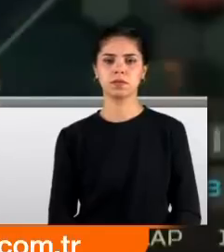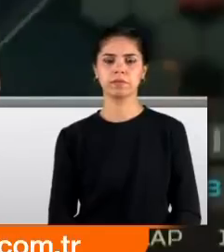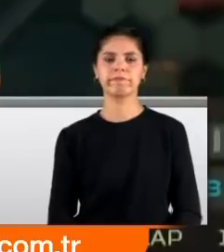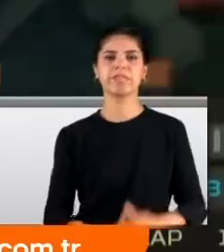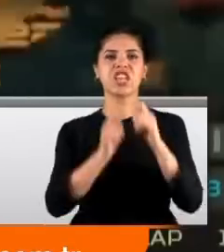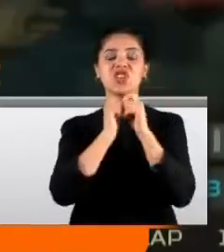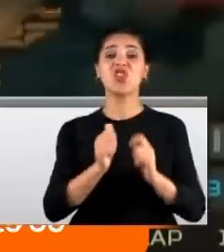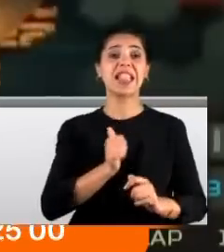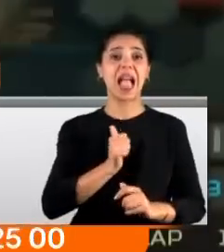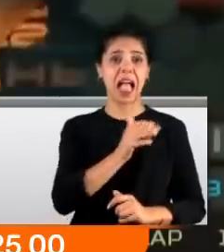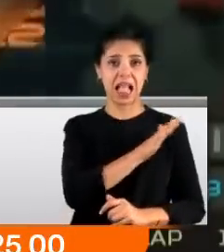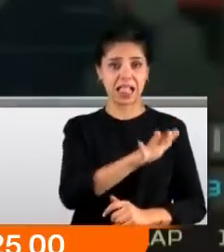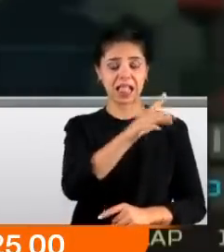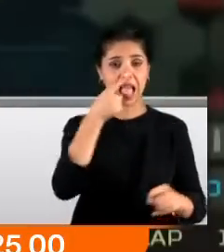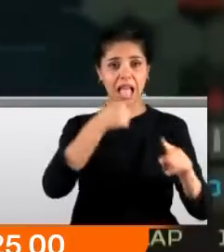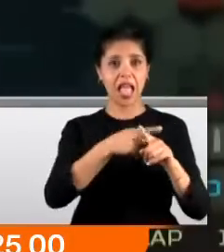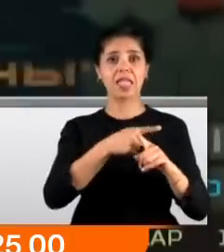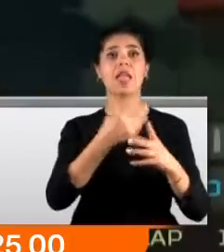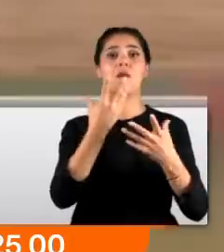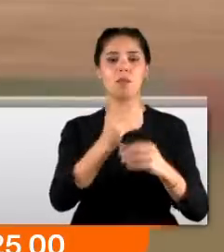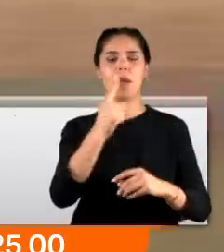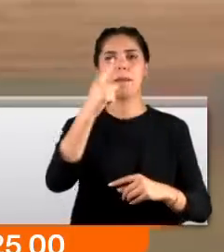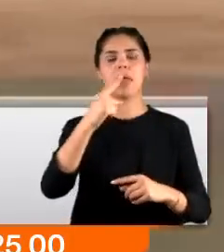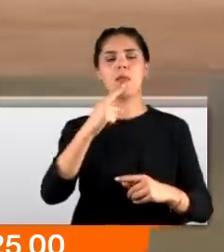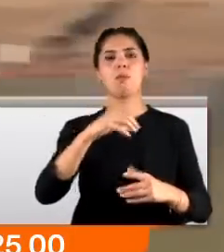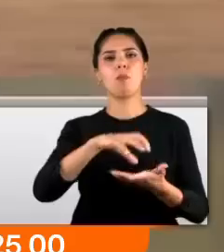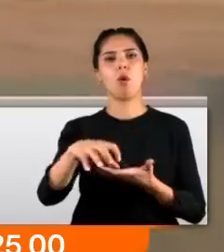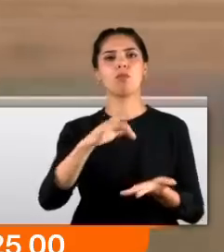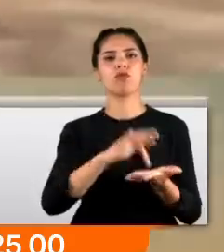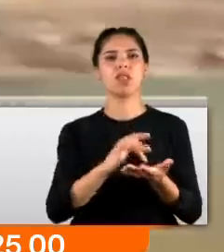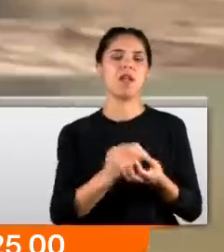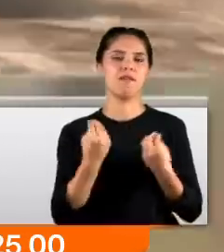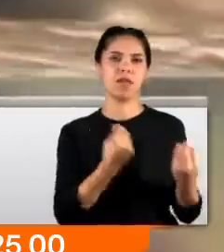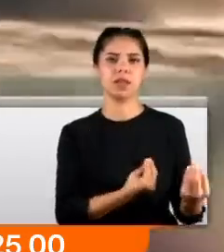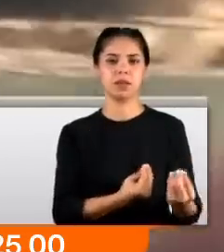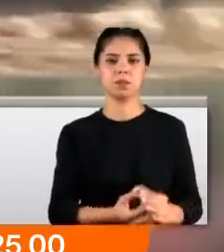Çinli askerlerse hedefleri vuramayınca bir tur ceza aldı.